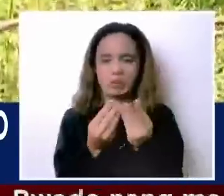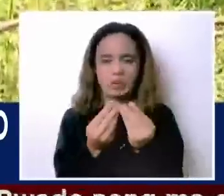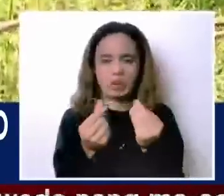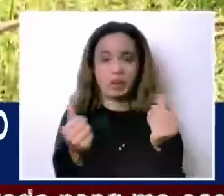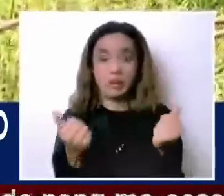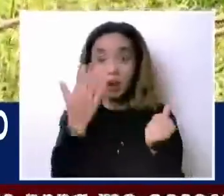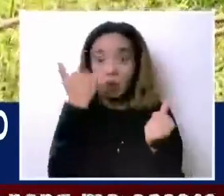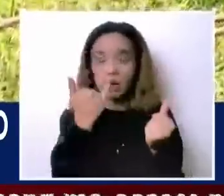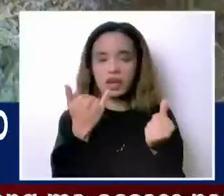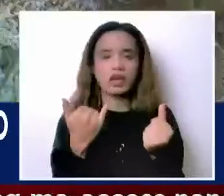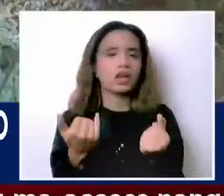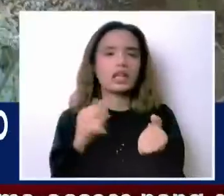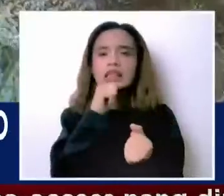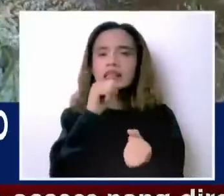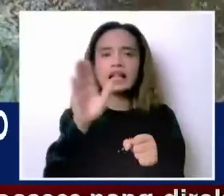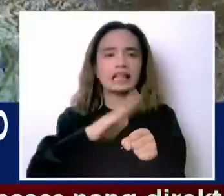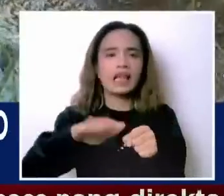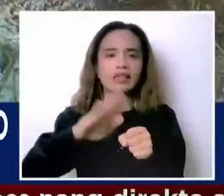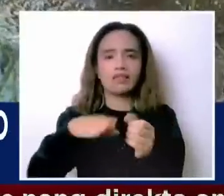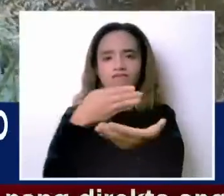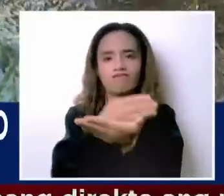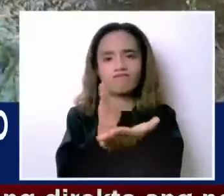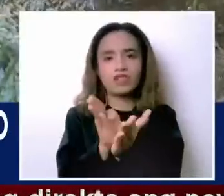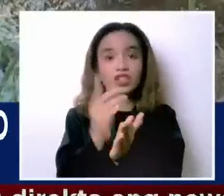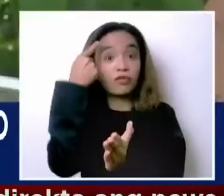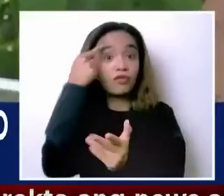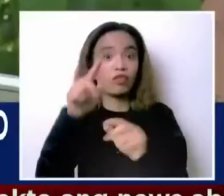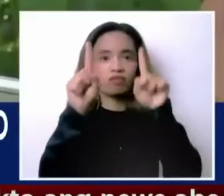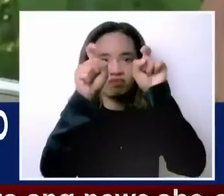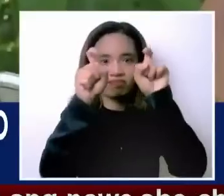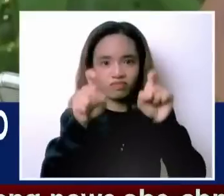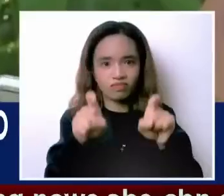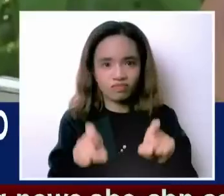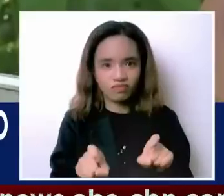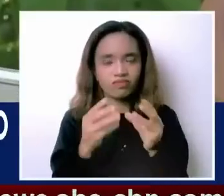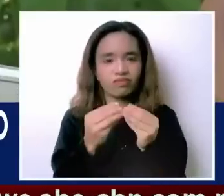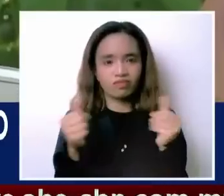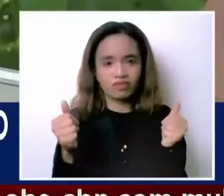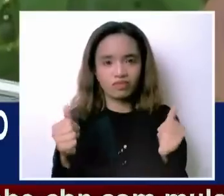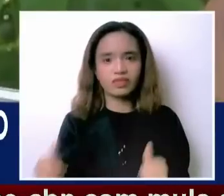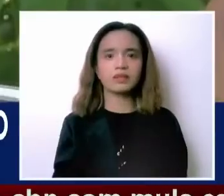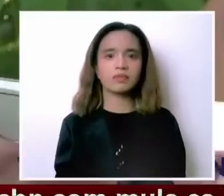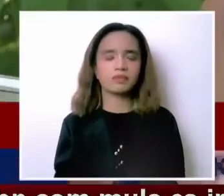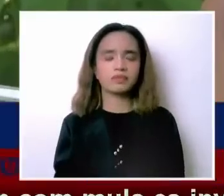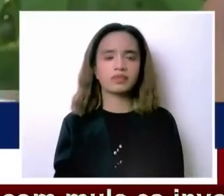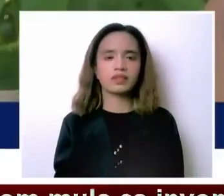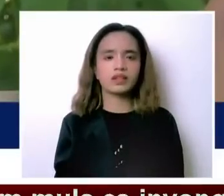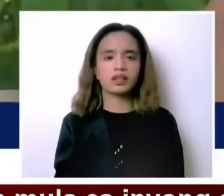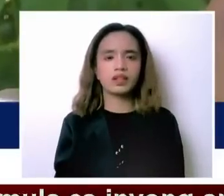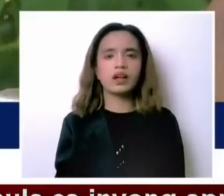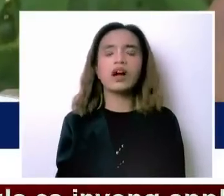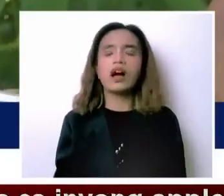na pondo para sa regular na pagpapates at treatment. Pinaabot ko po sa amin pong